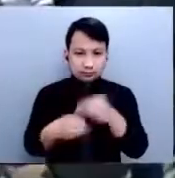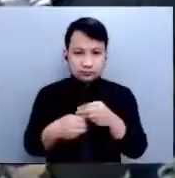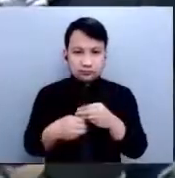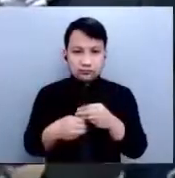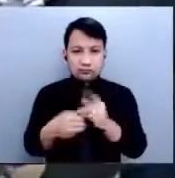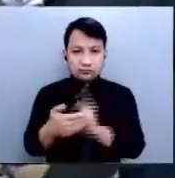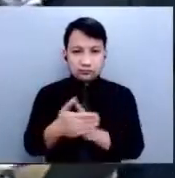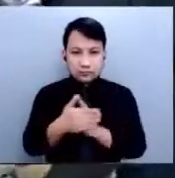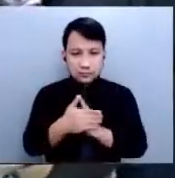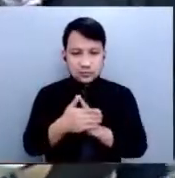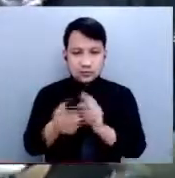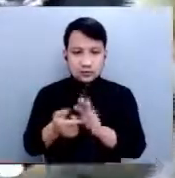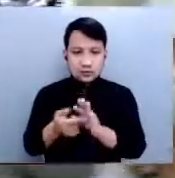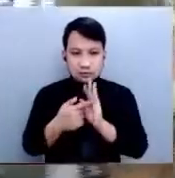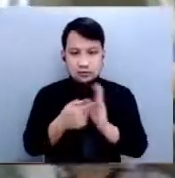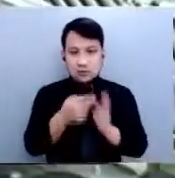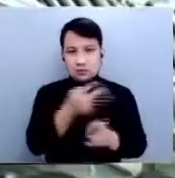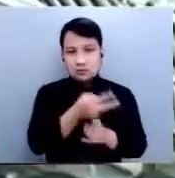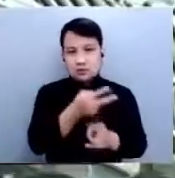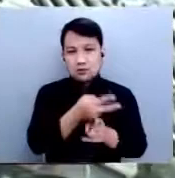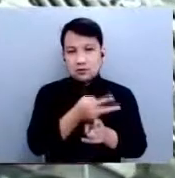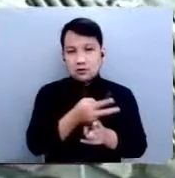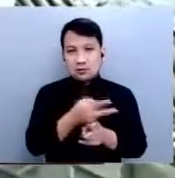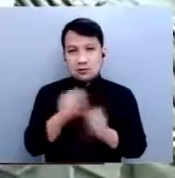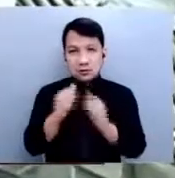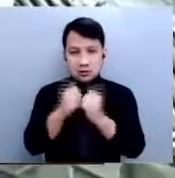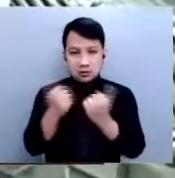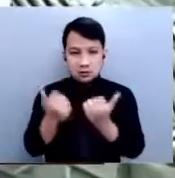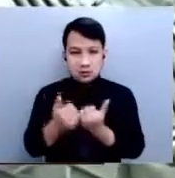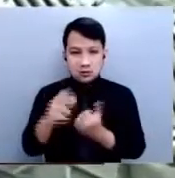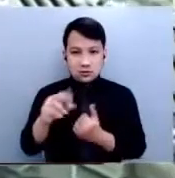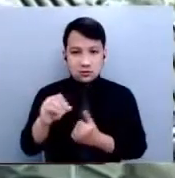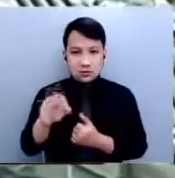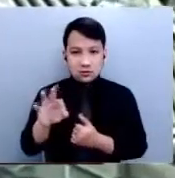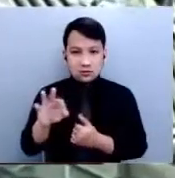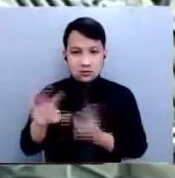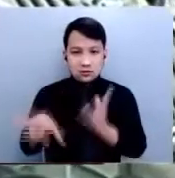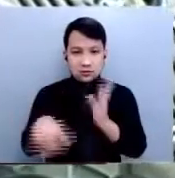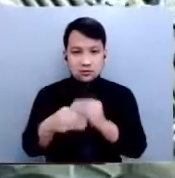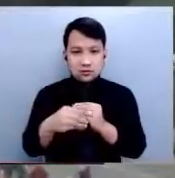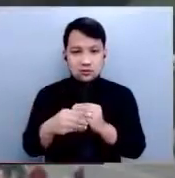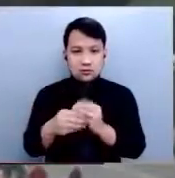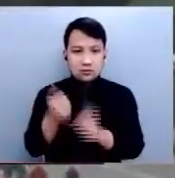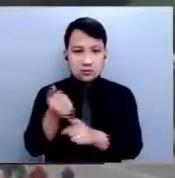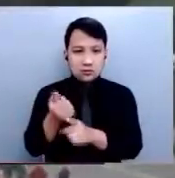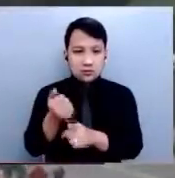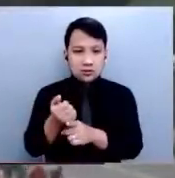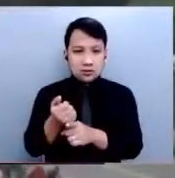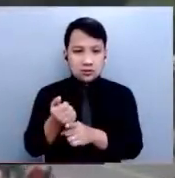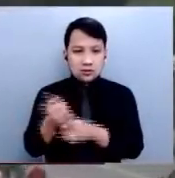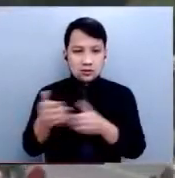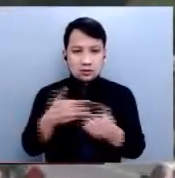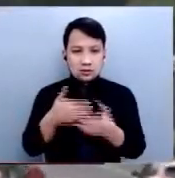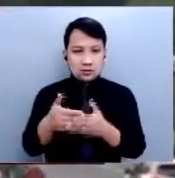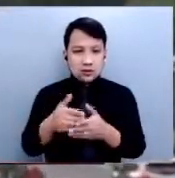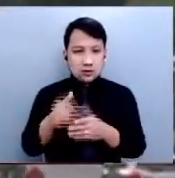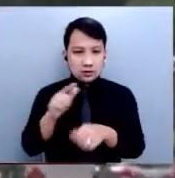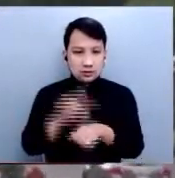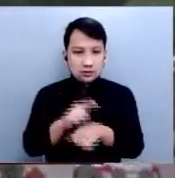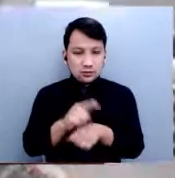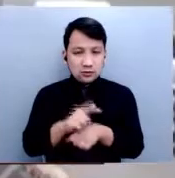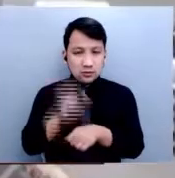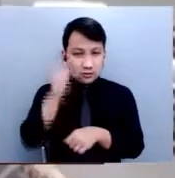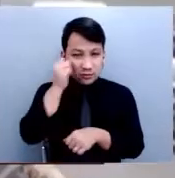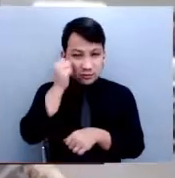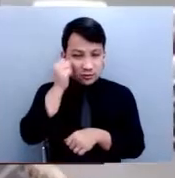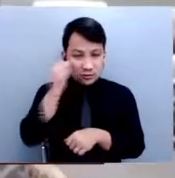requirements. Napagkasunduan na kasing ang agency ng OFW ang sasagot ng gastos para rito. Ayon pa kay Labor Secretary Silvestre Bello